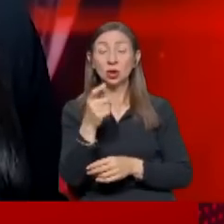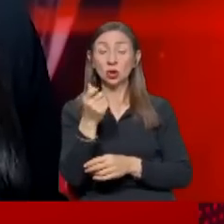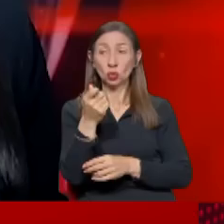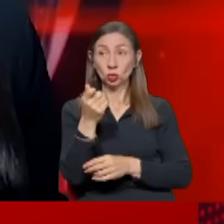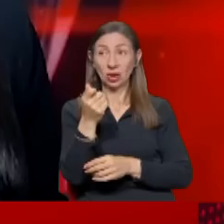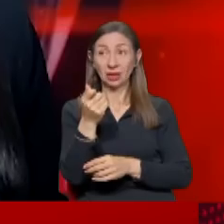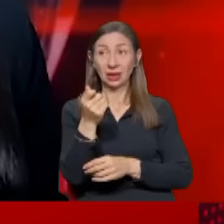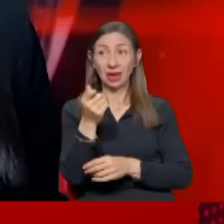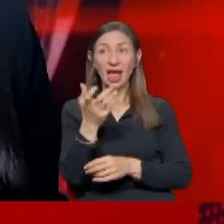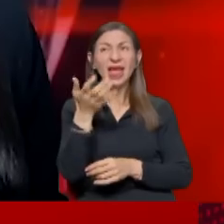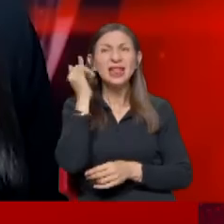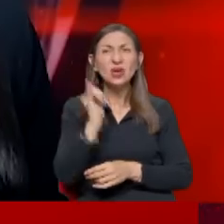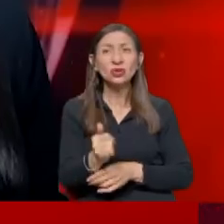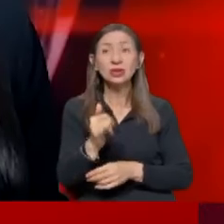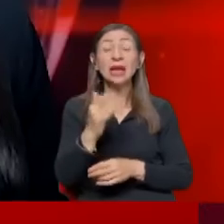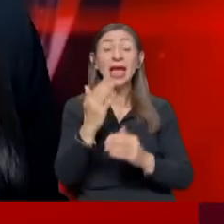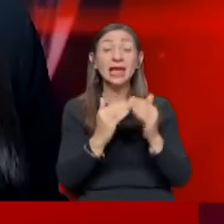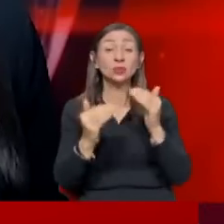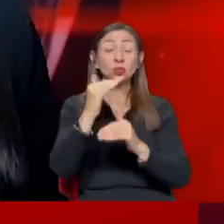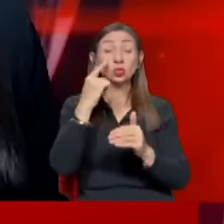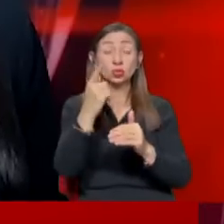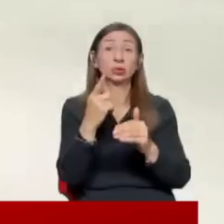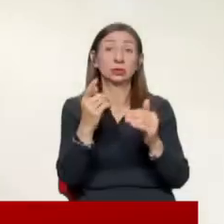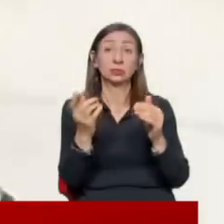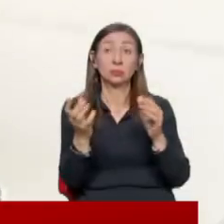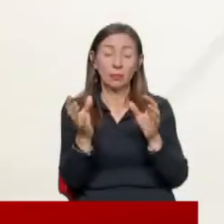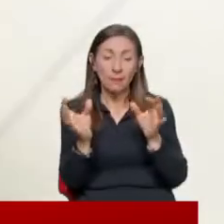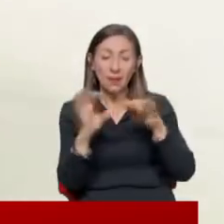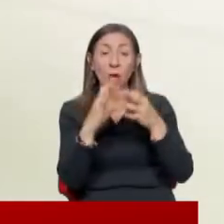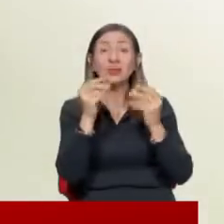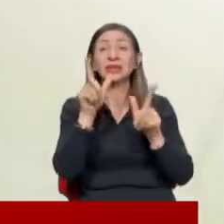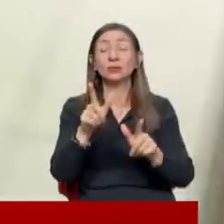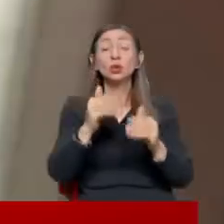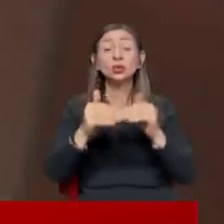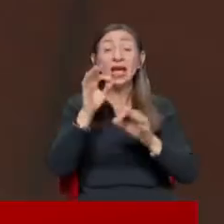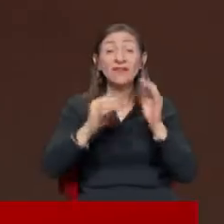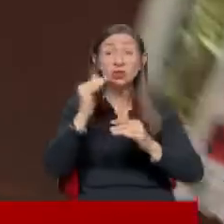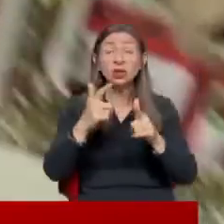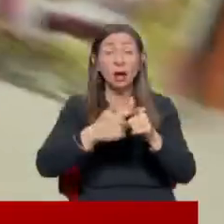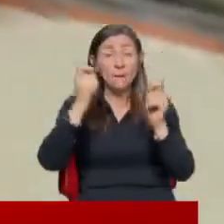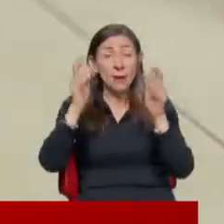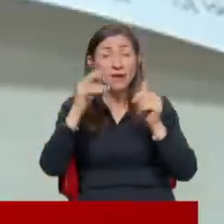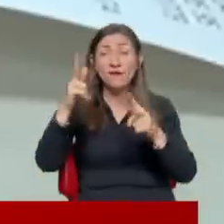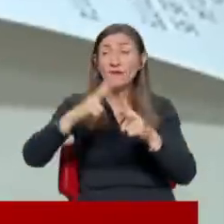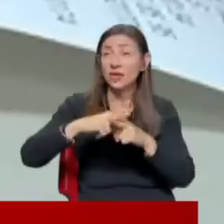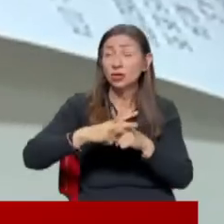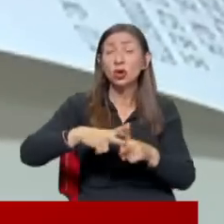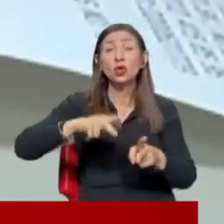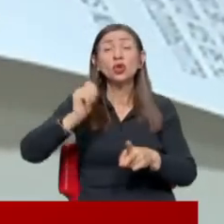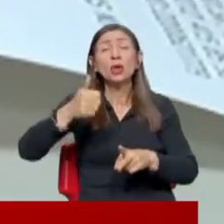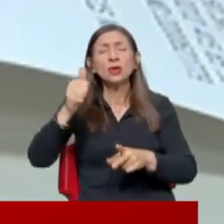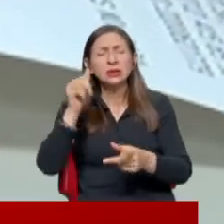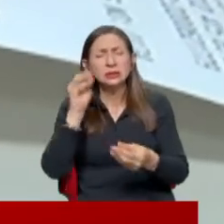ücretleri en alt birimde değil, en üst birimde birleşmemiz lazım. Yüksek enflasyon, fahiş kiralar, faturalar, günden